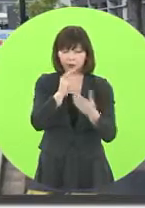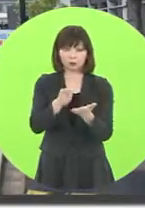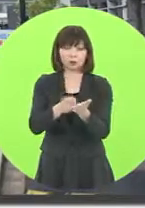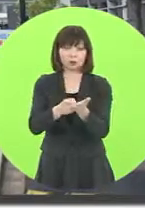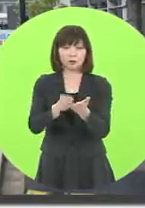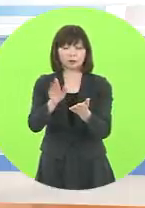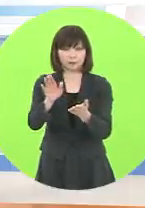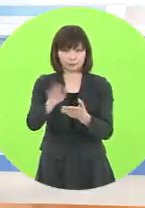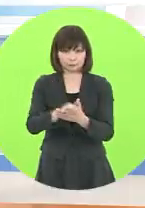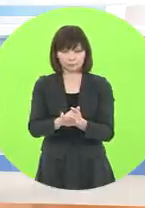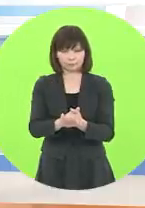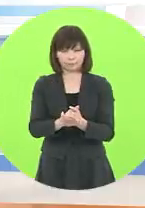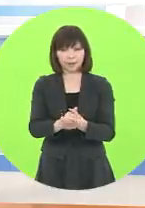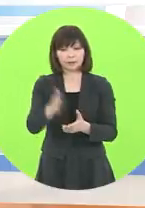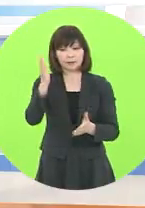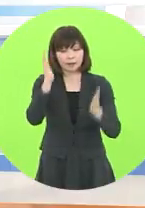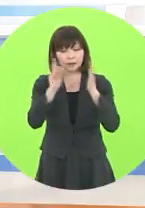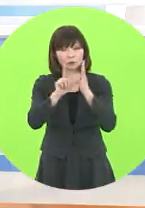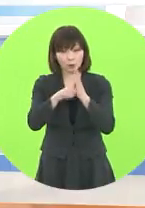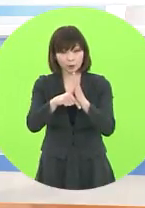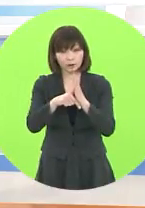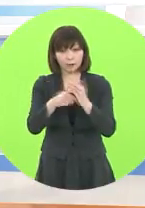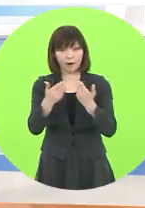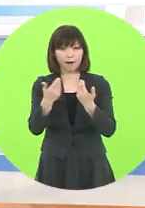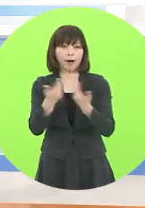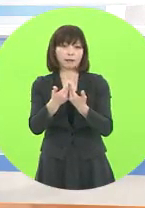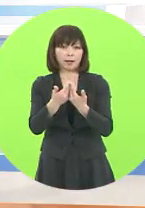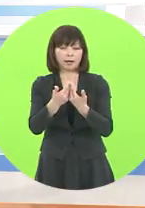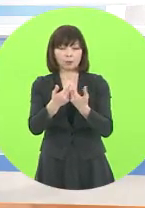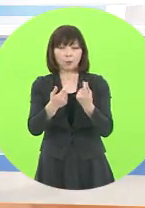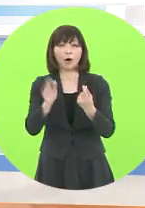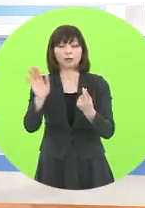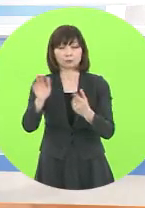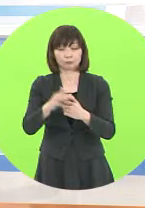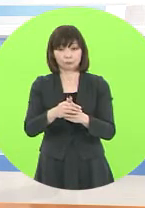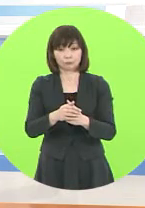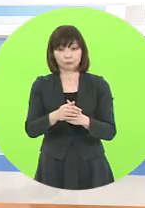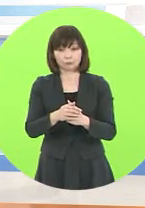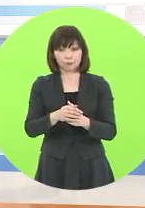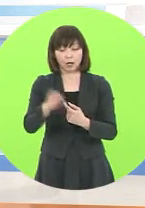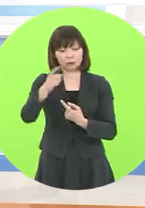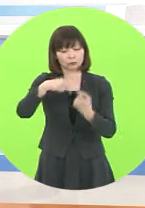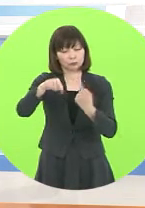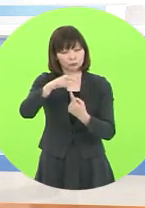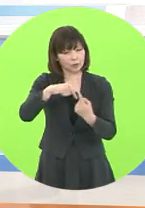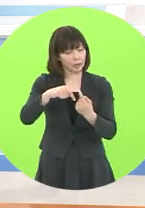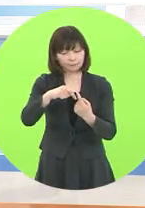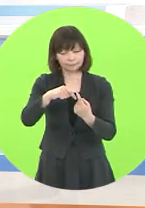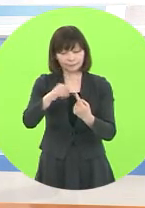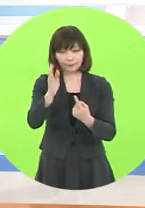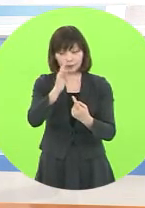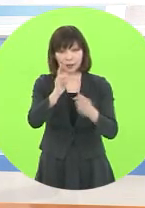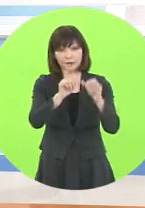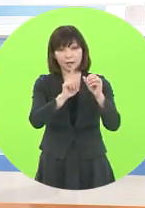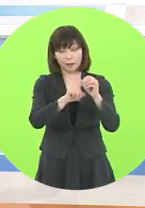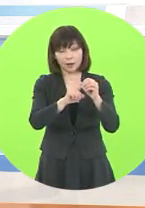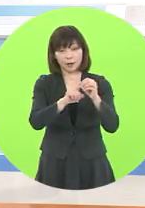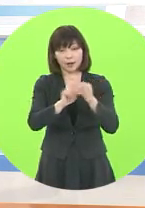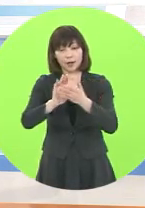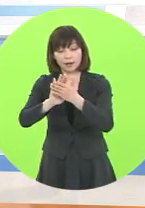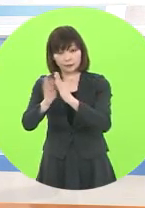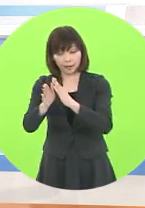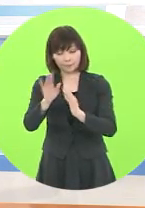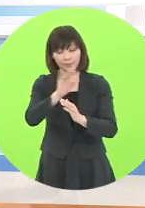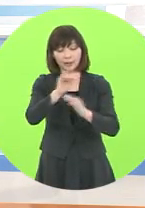。採決では反対という意見もありました。二度とこうした問題を繰り返さないように県、議